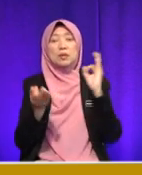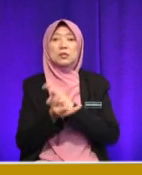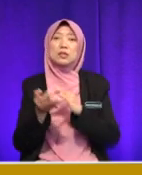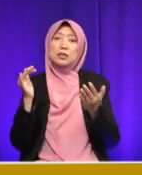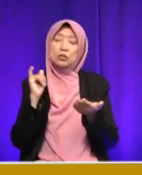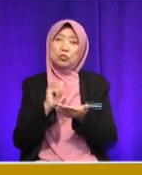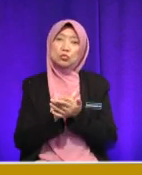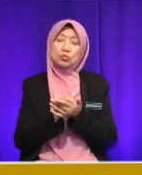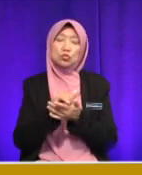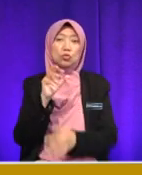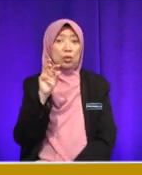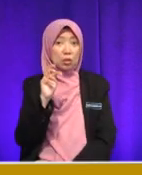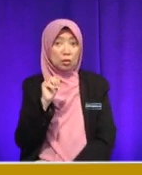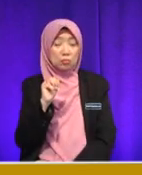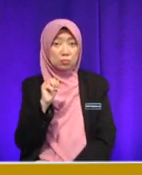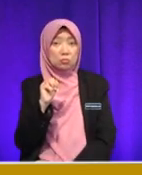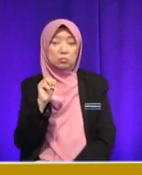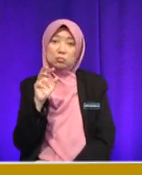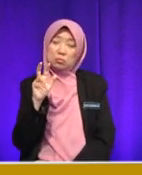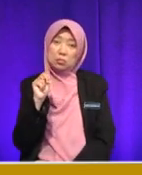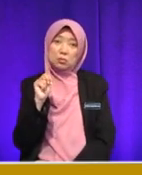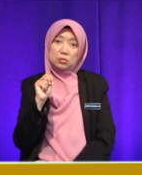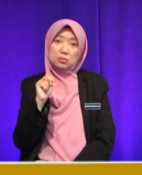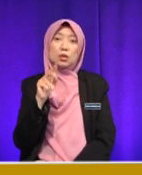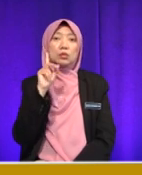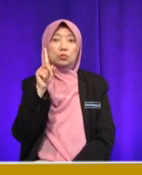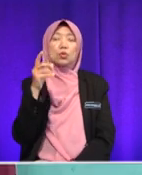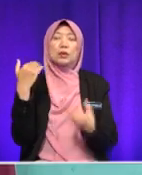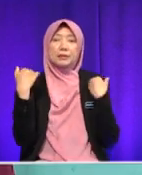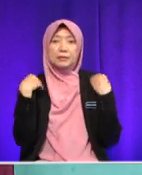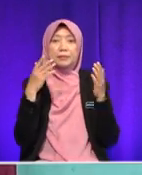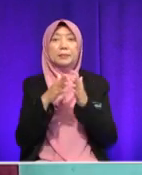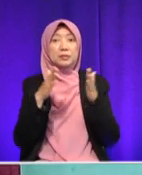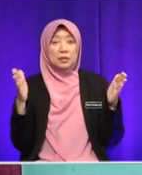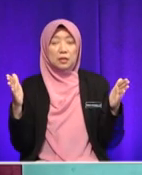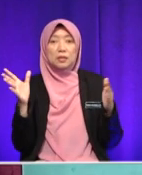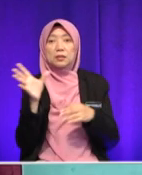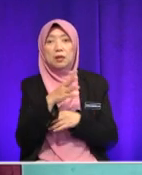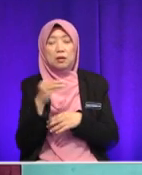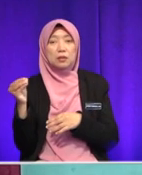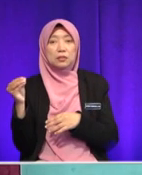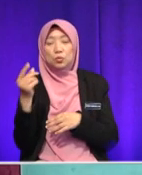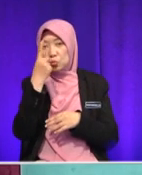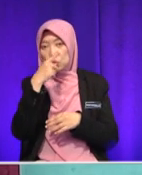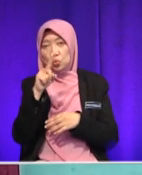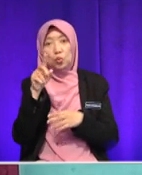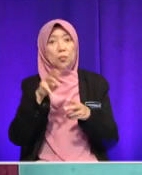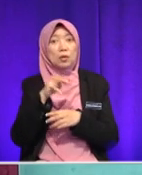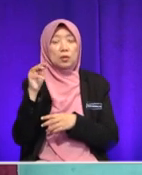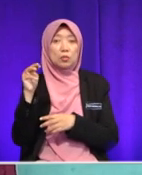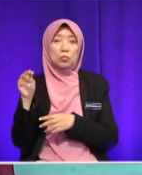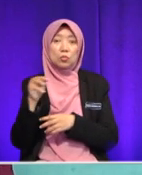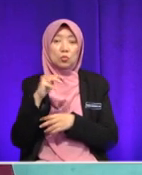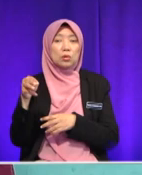transformasi N, kita ada transformasi M. Salah satunya ada pembesaran. Betul. Dan untuk pengetahuan anda, jika anda